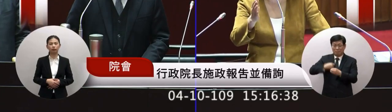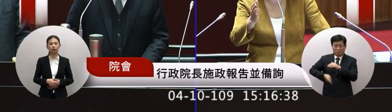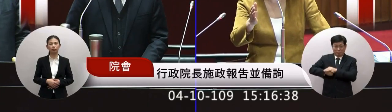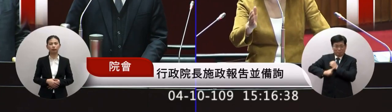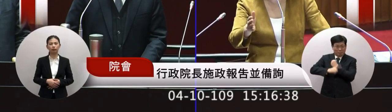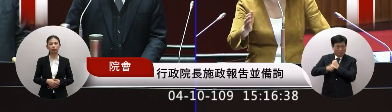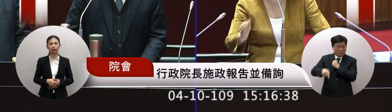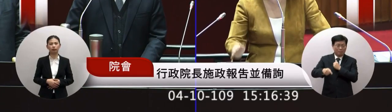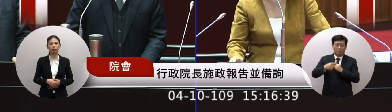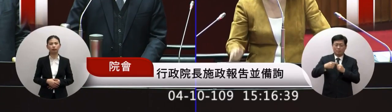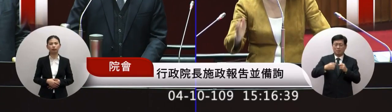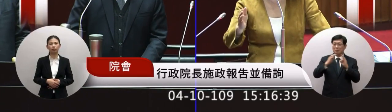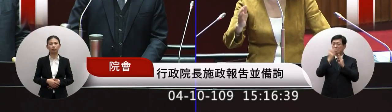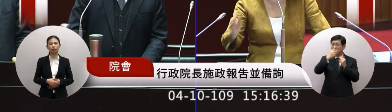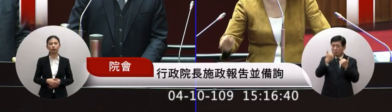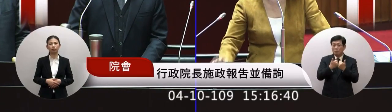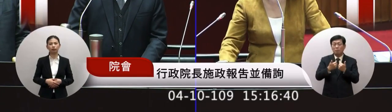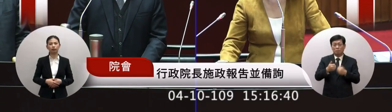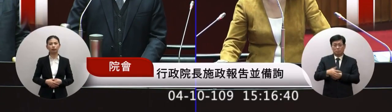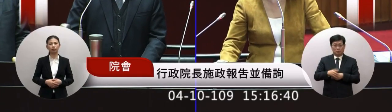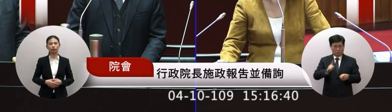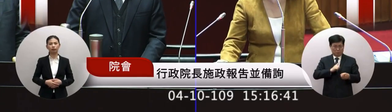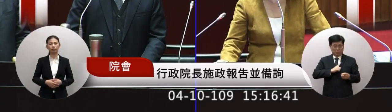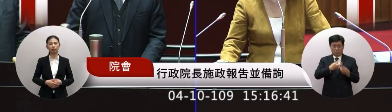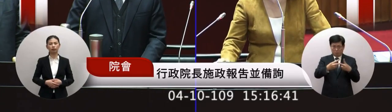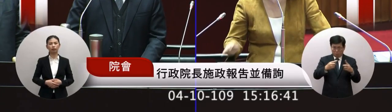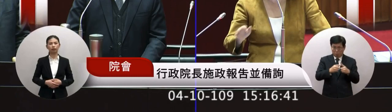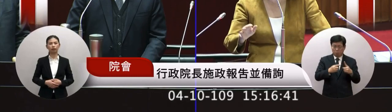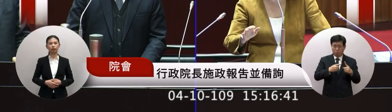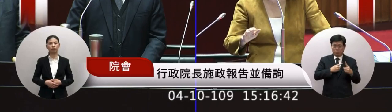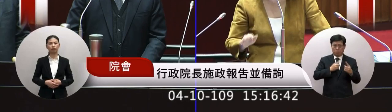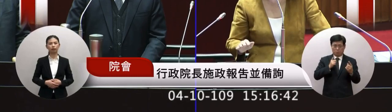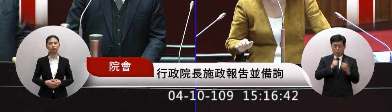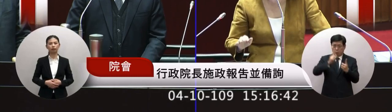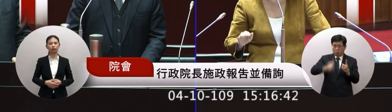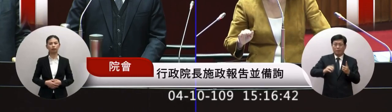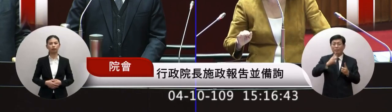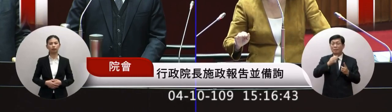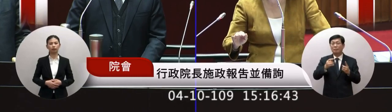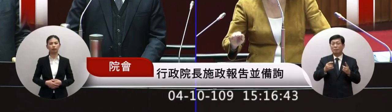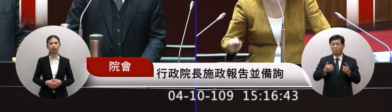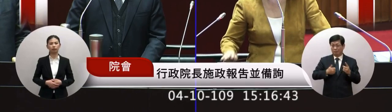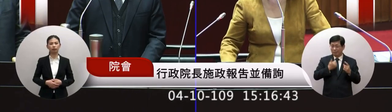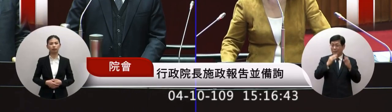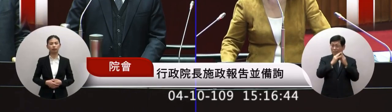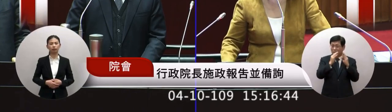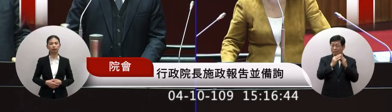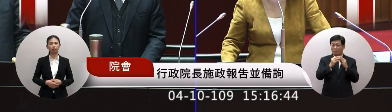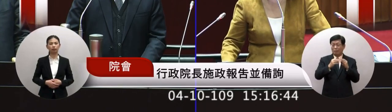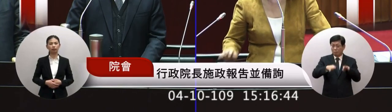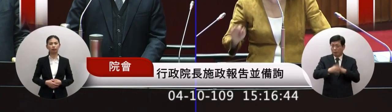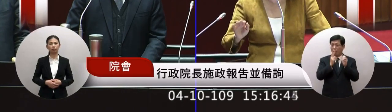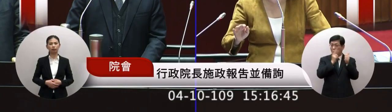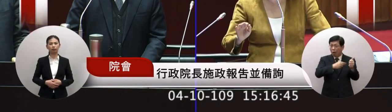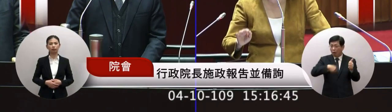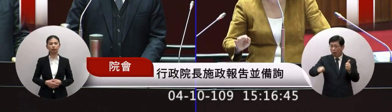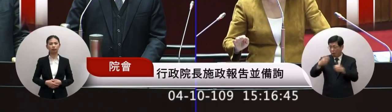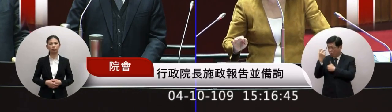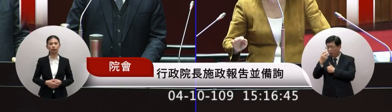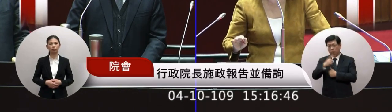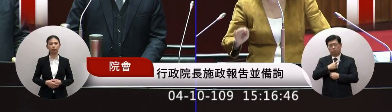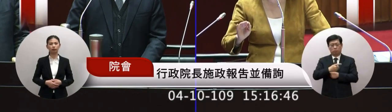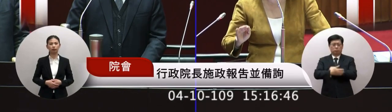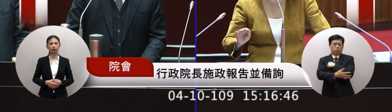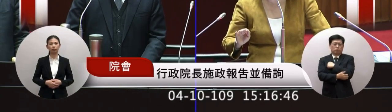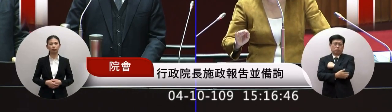虽然讲说你要 know your customer， 但是呢碰到了银行在实际上面落实的时候呢，银行的行